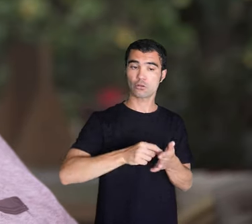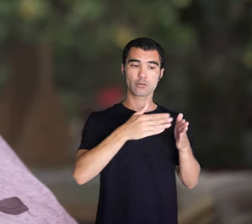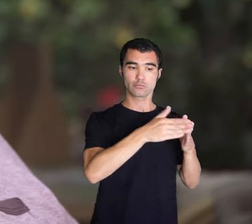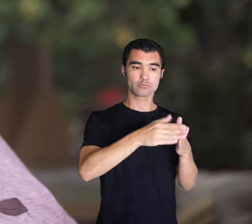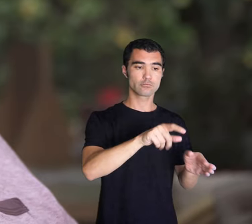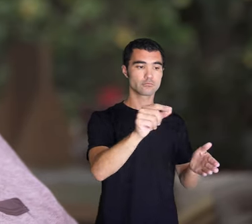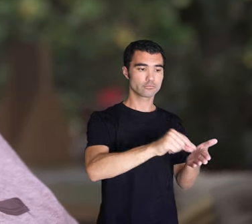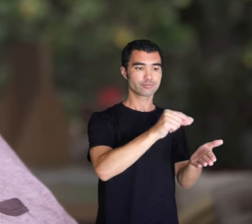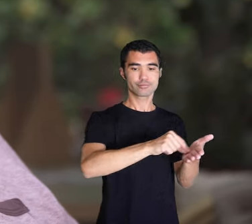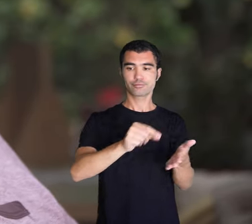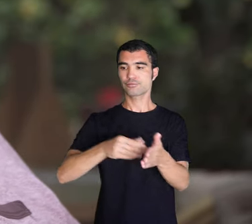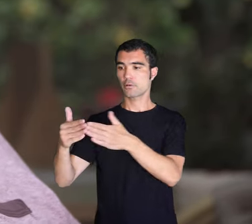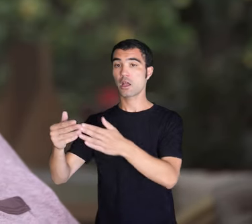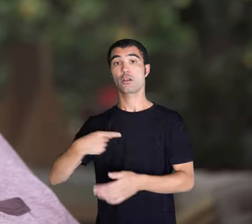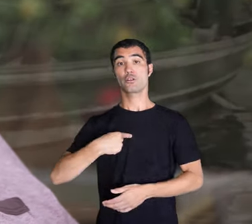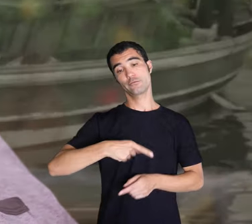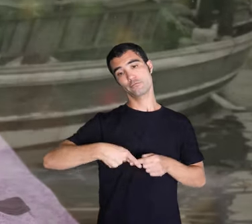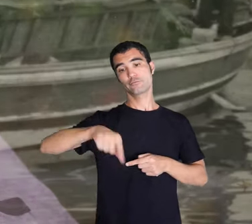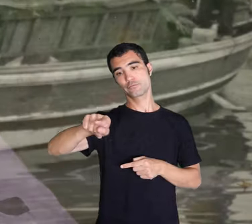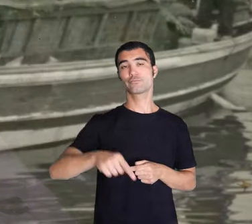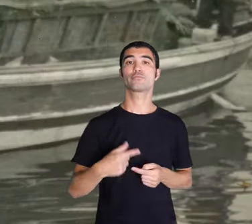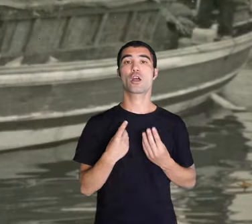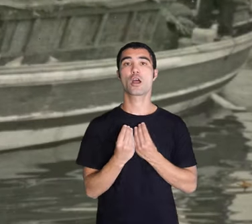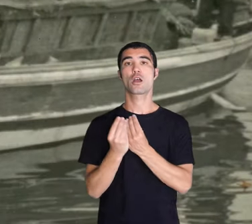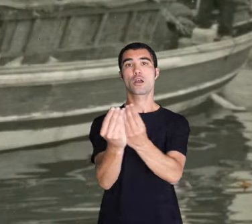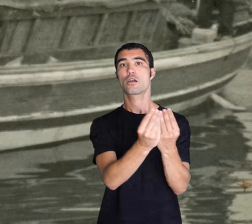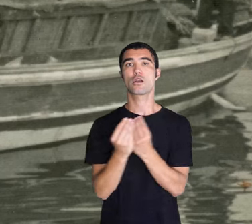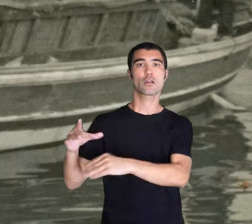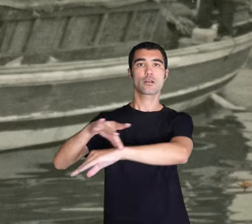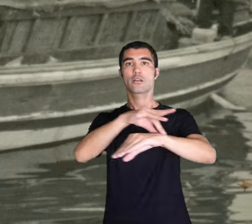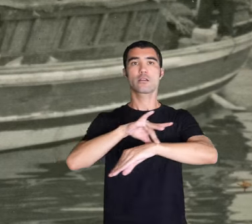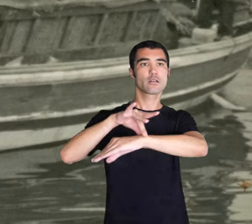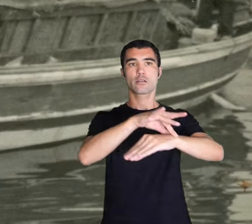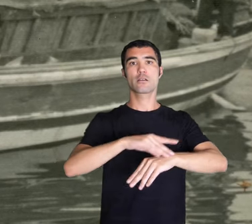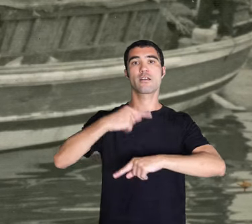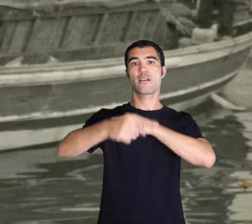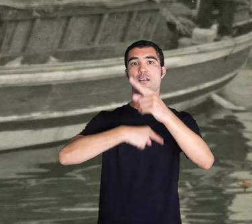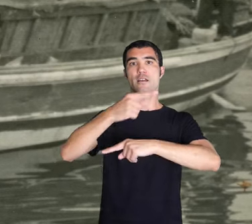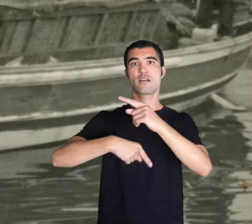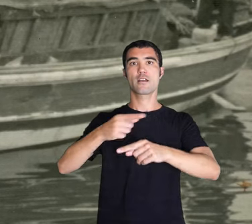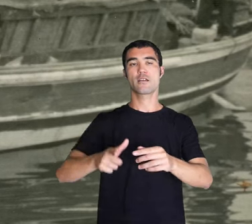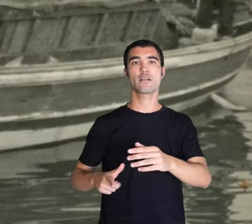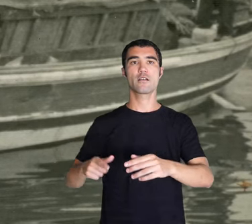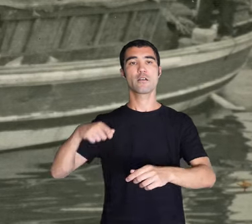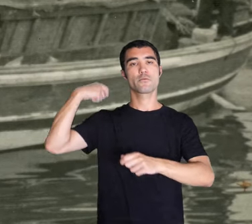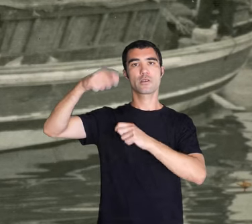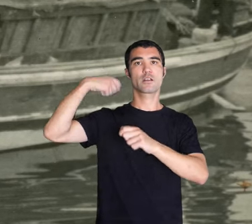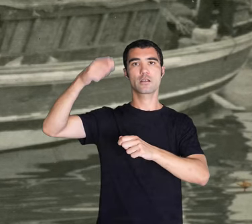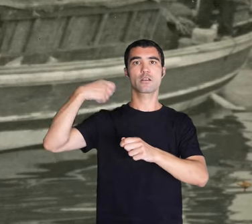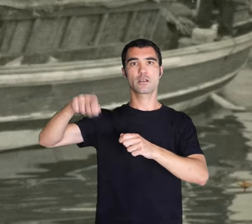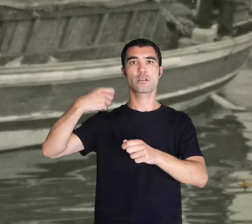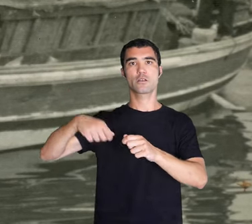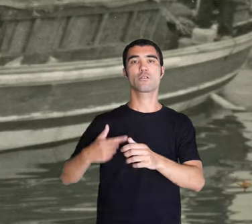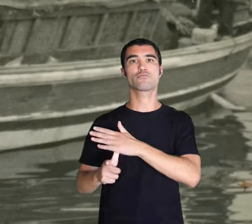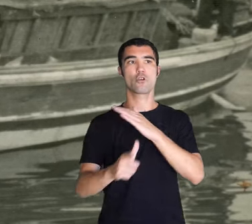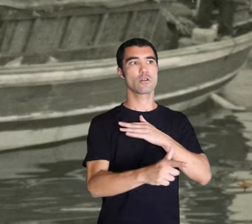de barques i jo, pues, me destinaren a dur, a acompanyar Maximilian Schell, que era el protagonista de la Tejada. I pues, aquell